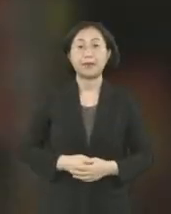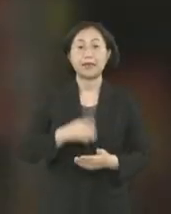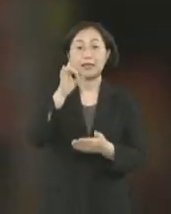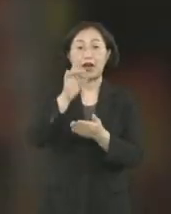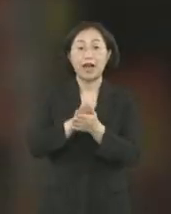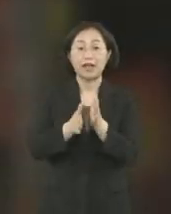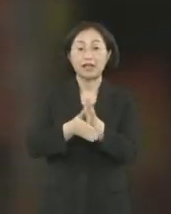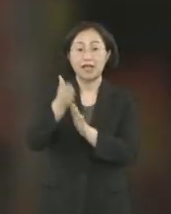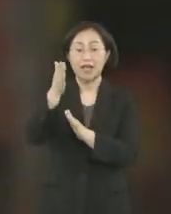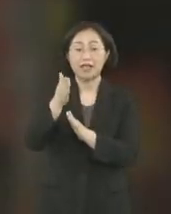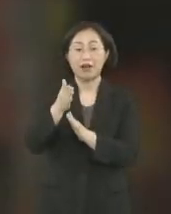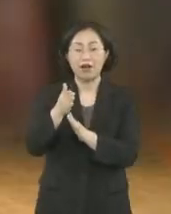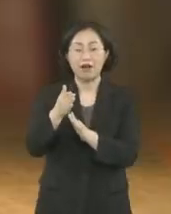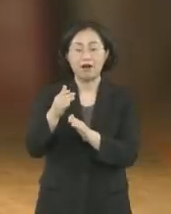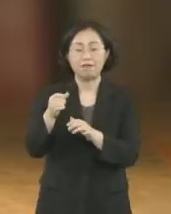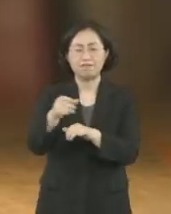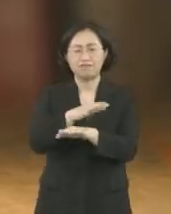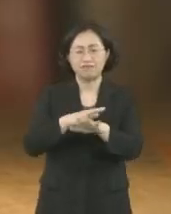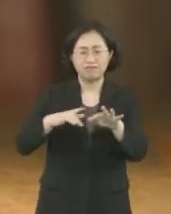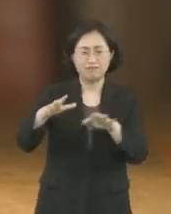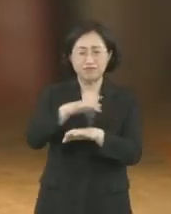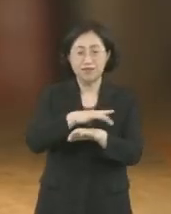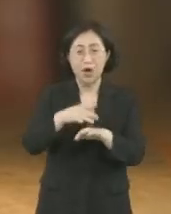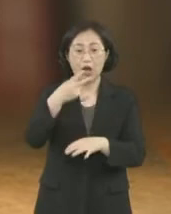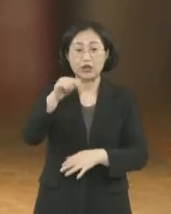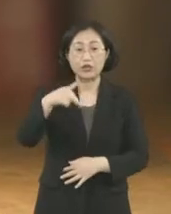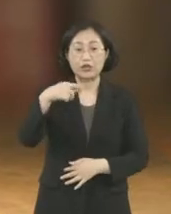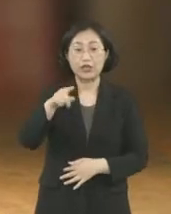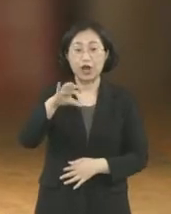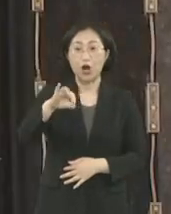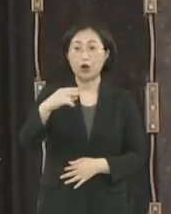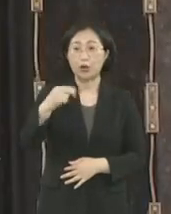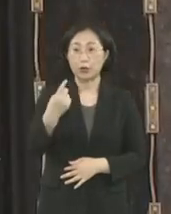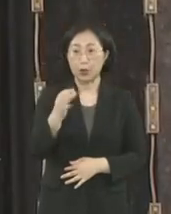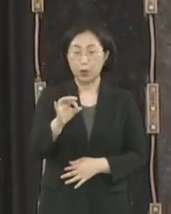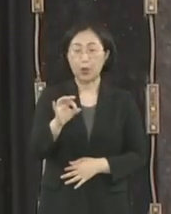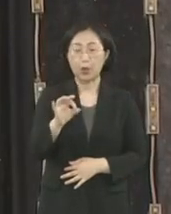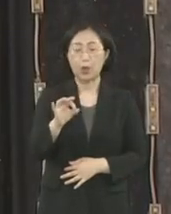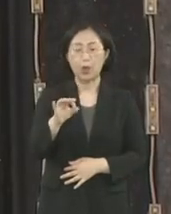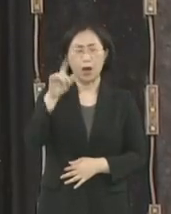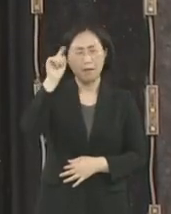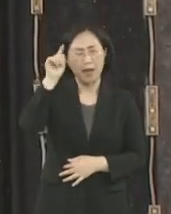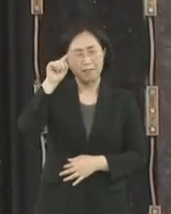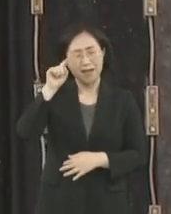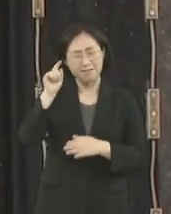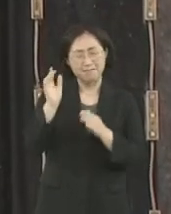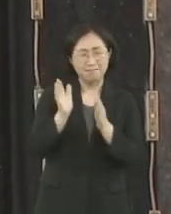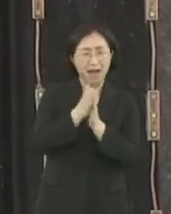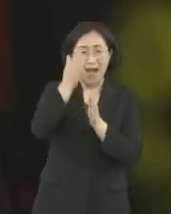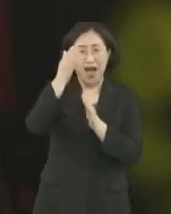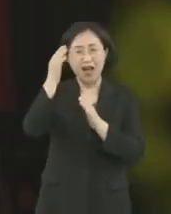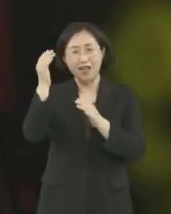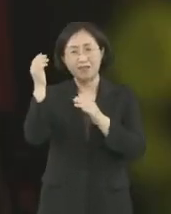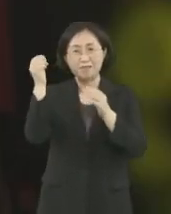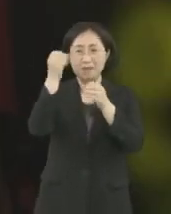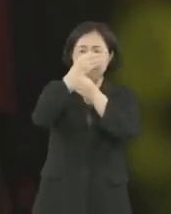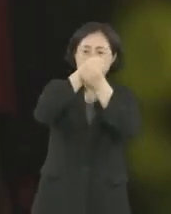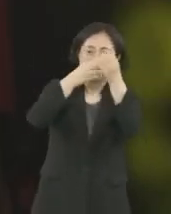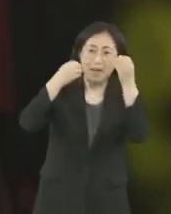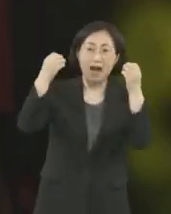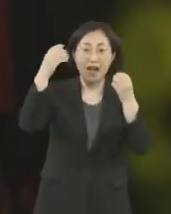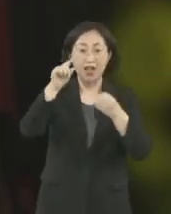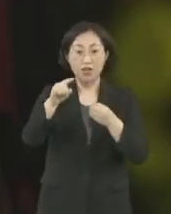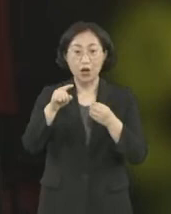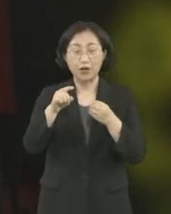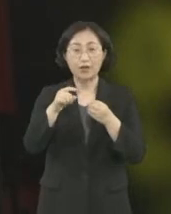천안시에서 가장 번화한 곳으로 꼽히는 두정동 일 때 유용합니다 내일 밤 휴양 찬란 하던 융 지점과 노래방에 간판이